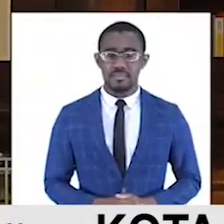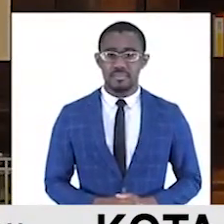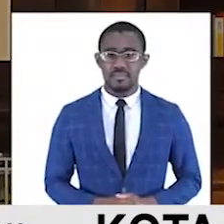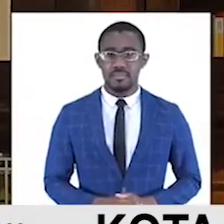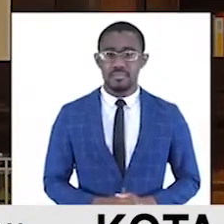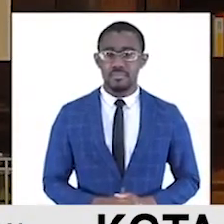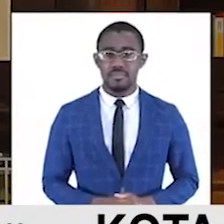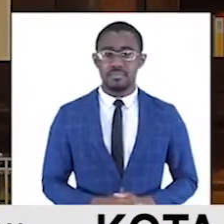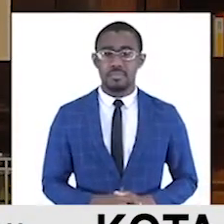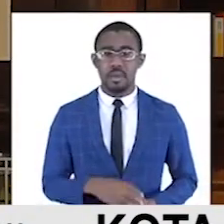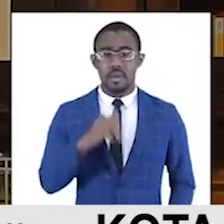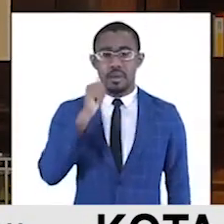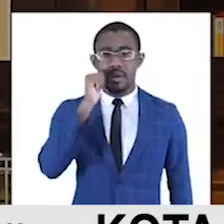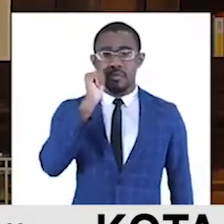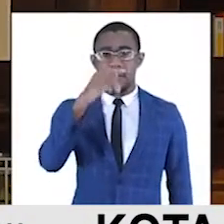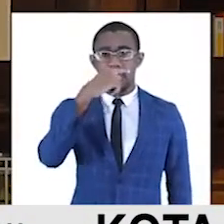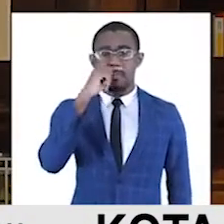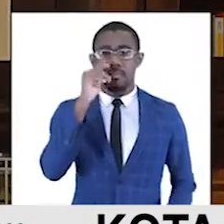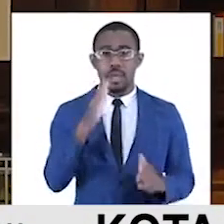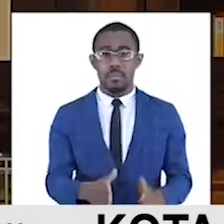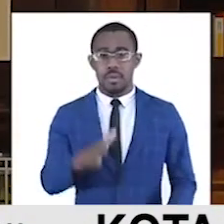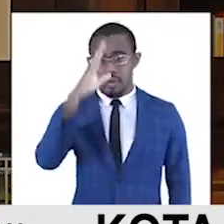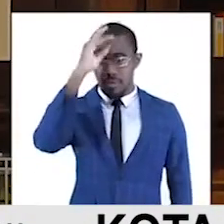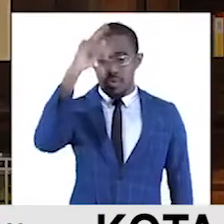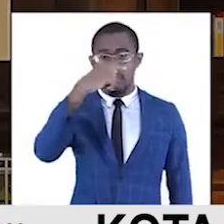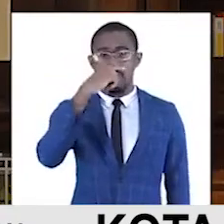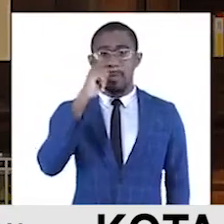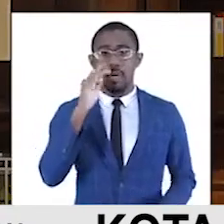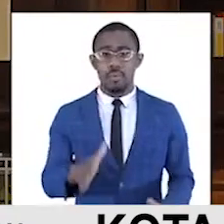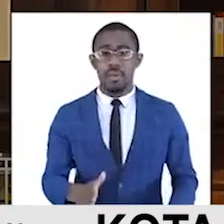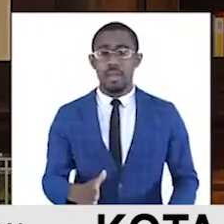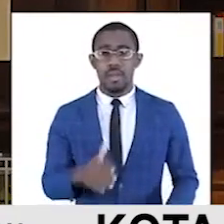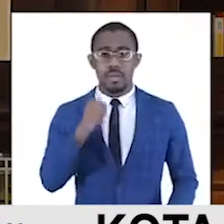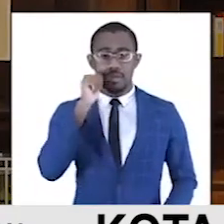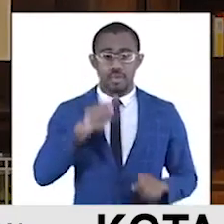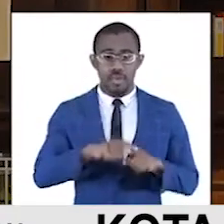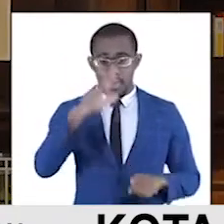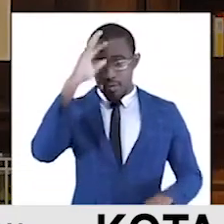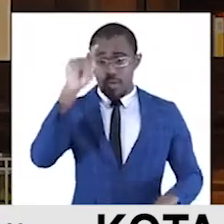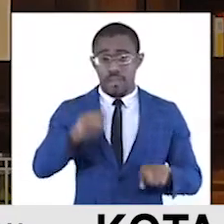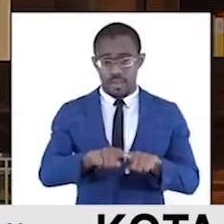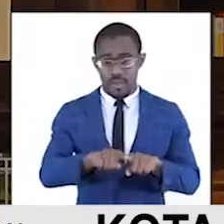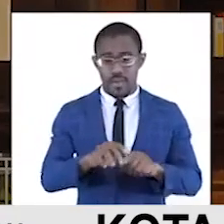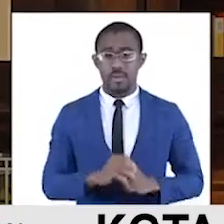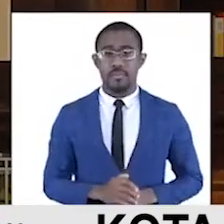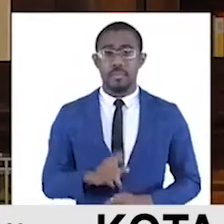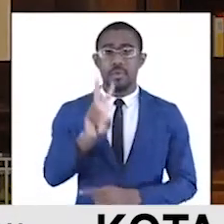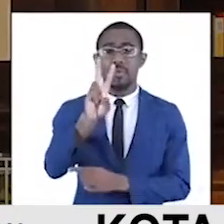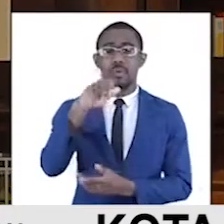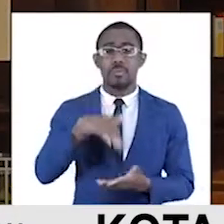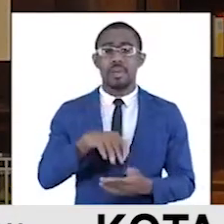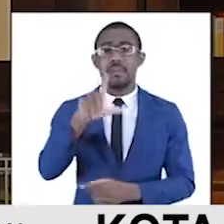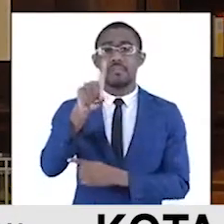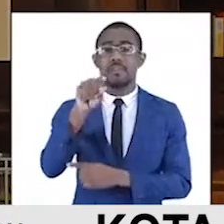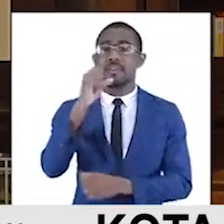Nda ya mba beka ome nkola mia haje kumwa mongo mwa mini alibongo ndimba amojane asona mini o buya